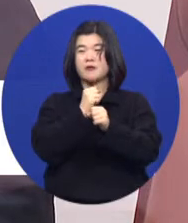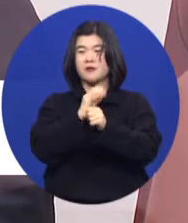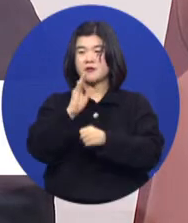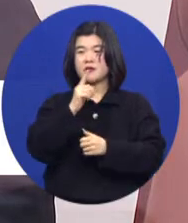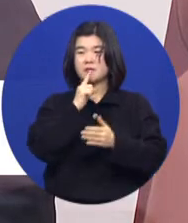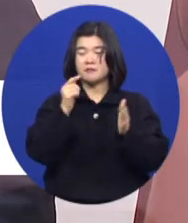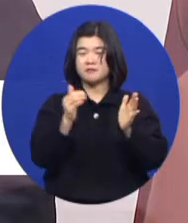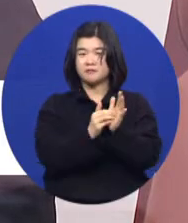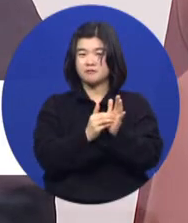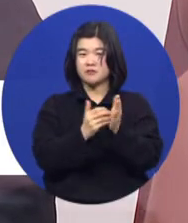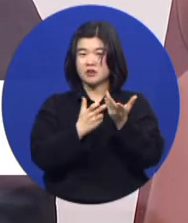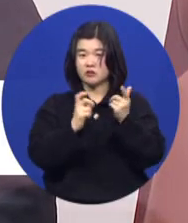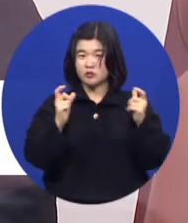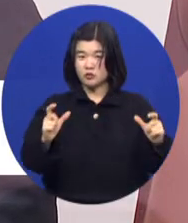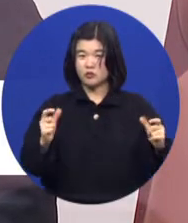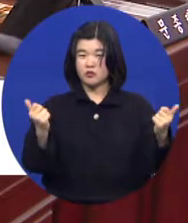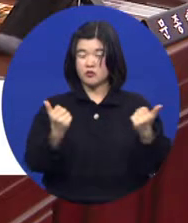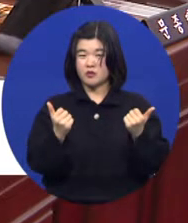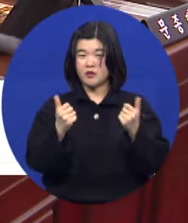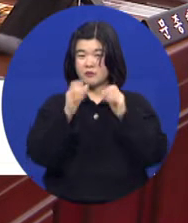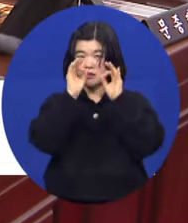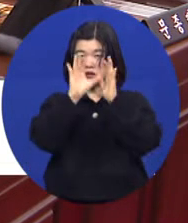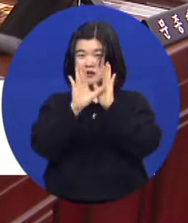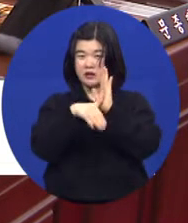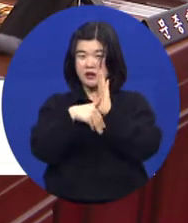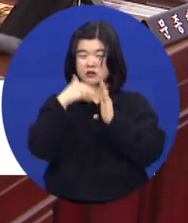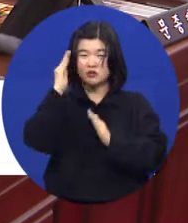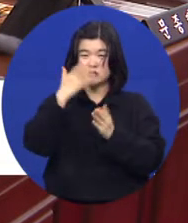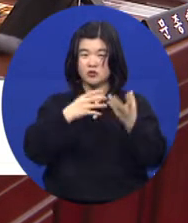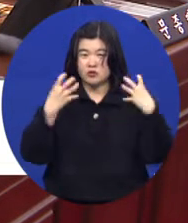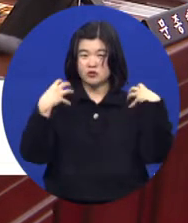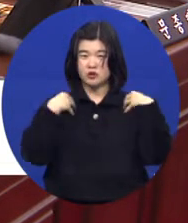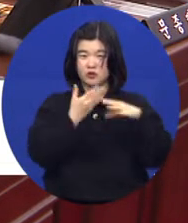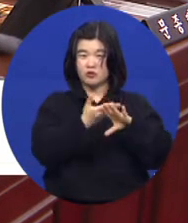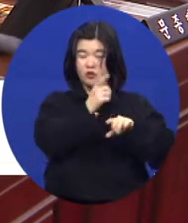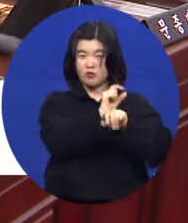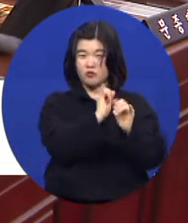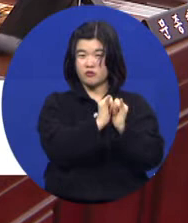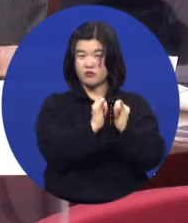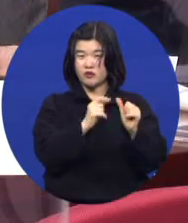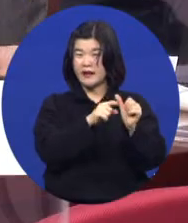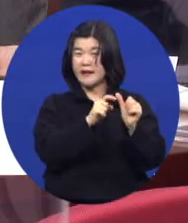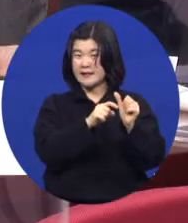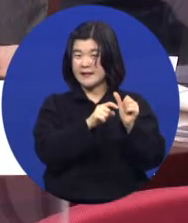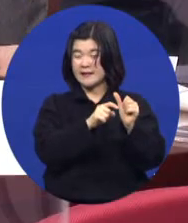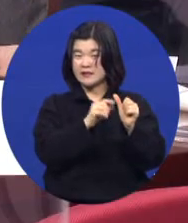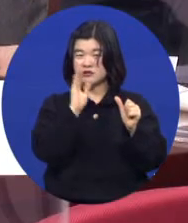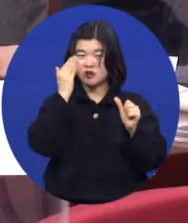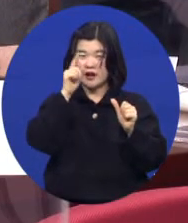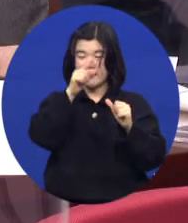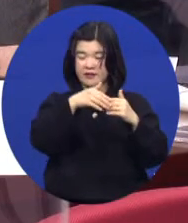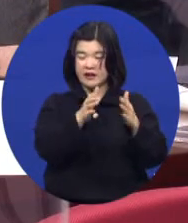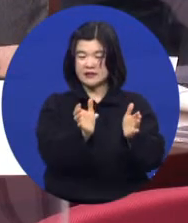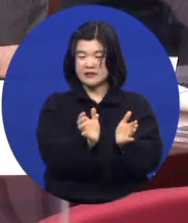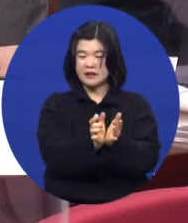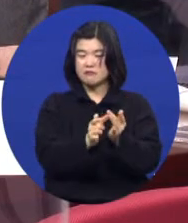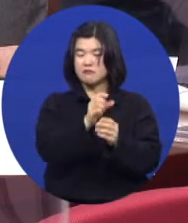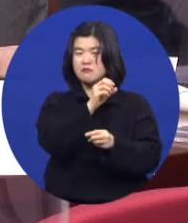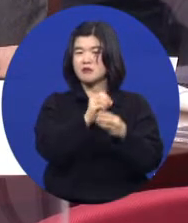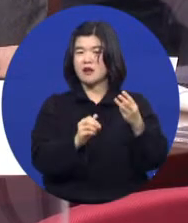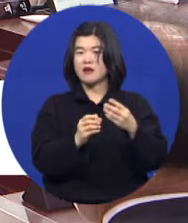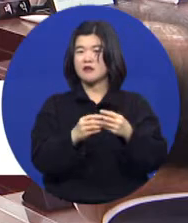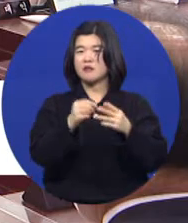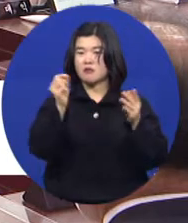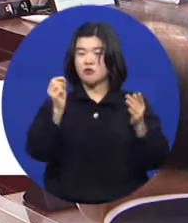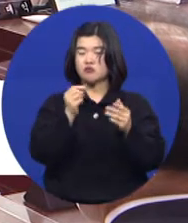밝혔습니다. 제주도와 도의회 등에 따르면 최근 제주도청 소속 고위공무원 A씨는 최근 한 단체에 비례대표